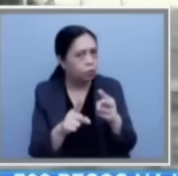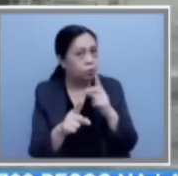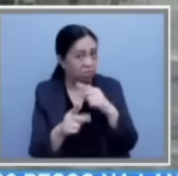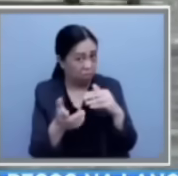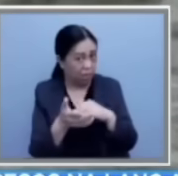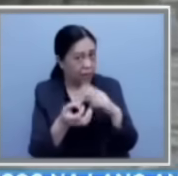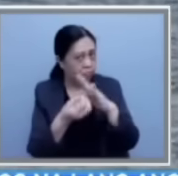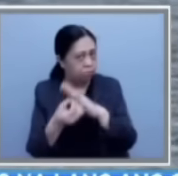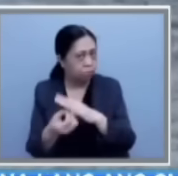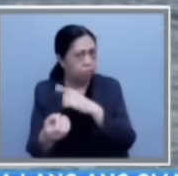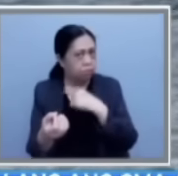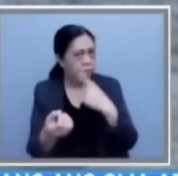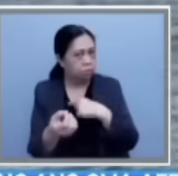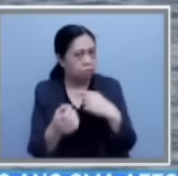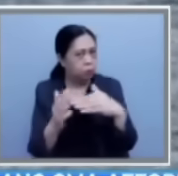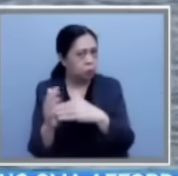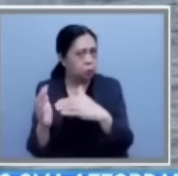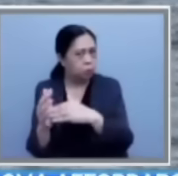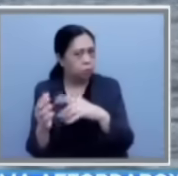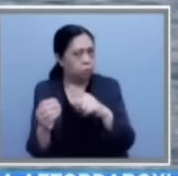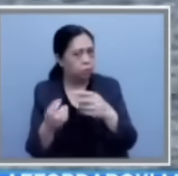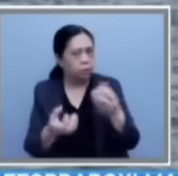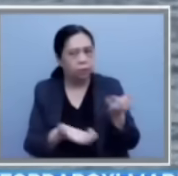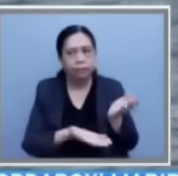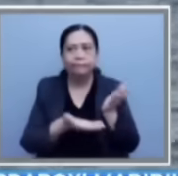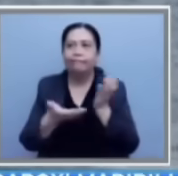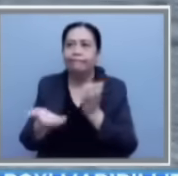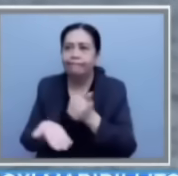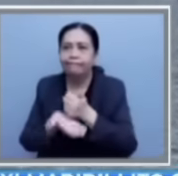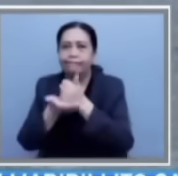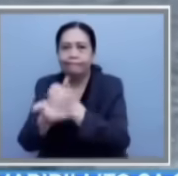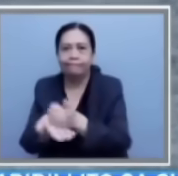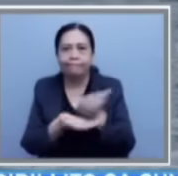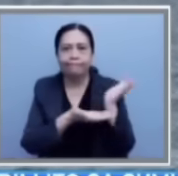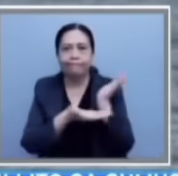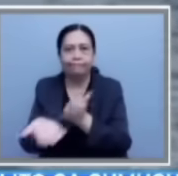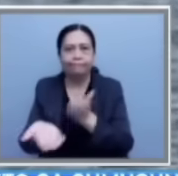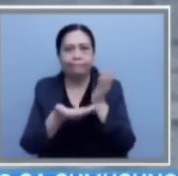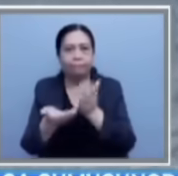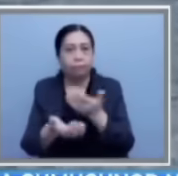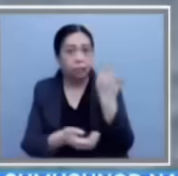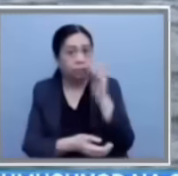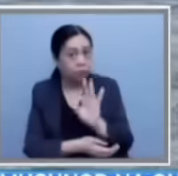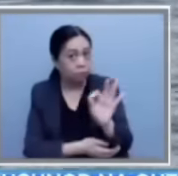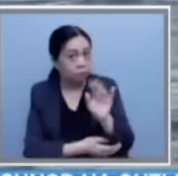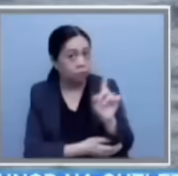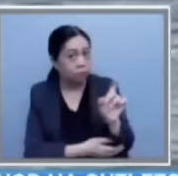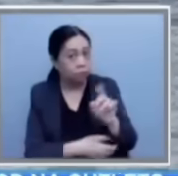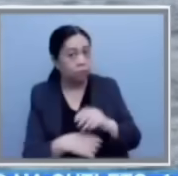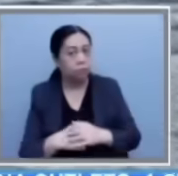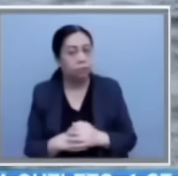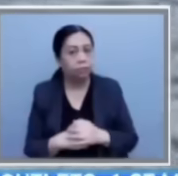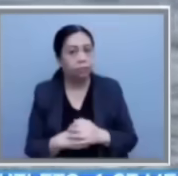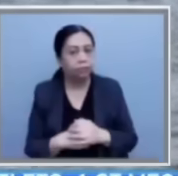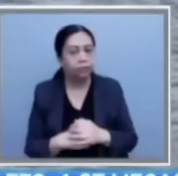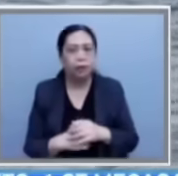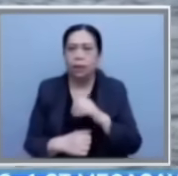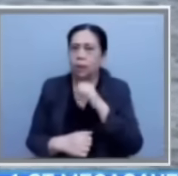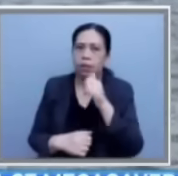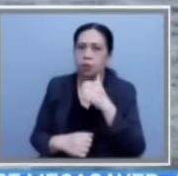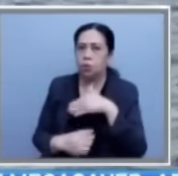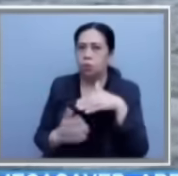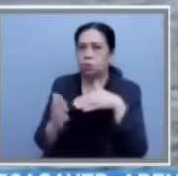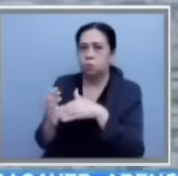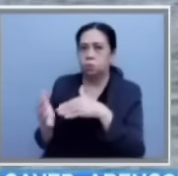ng China ang Pilipinas sa pagbibigay ng ah third no resupply mission itong Biyernes hindi lang gipit ang tawag